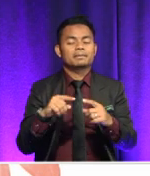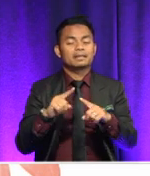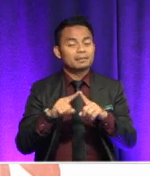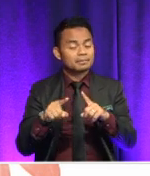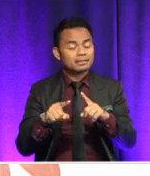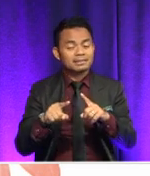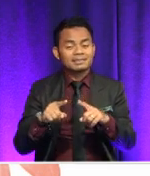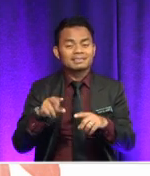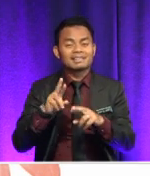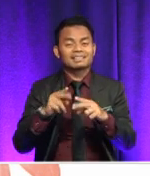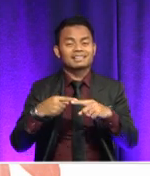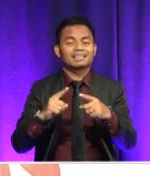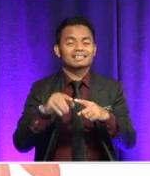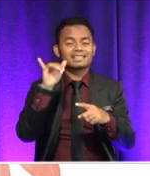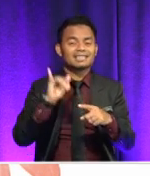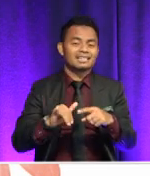tiba